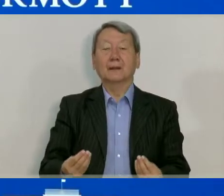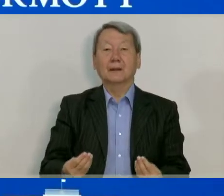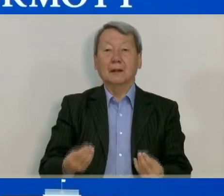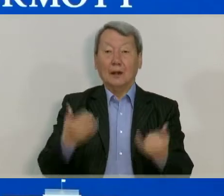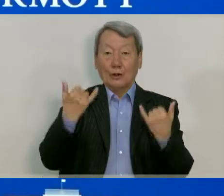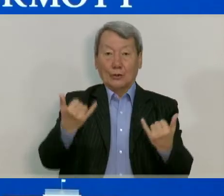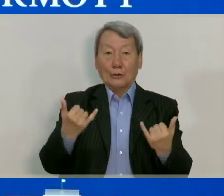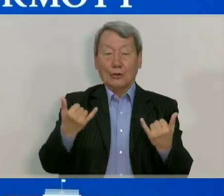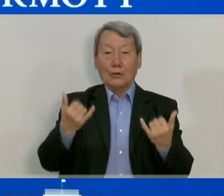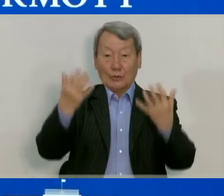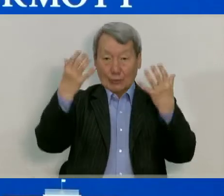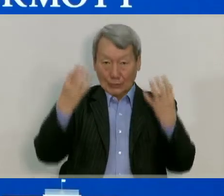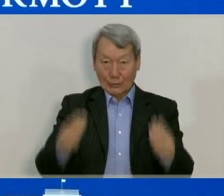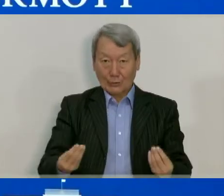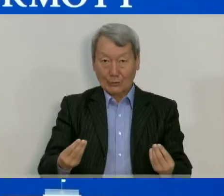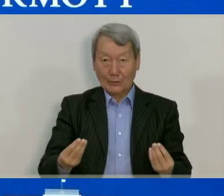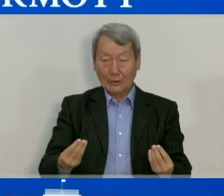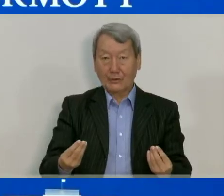Бүгүнкү күндө